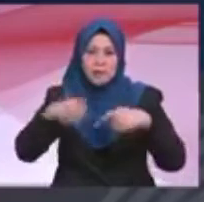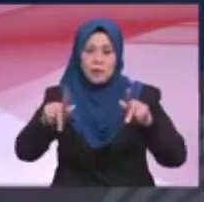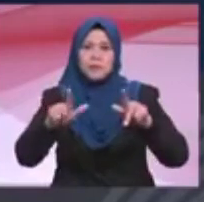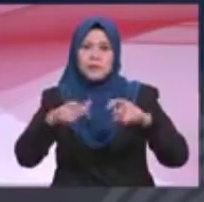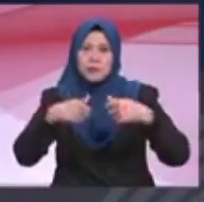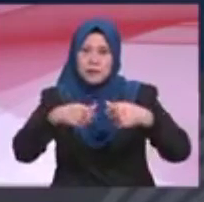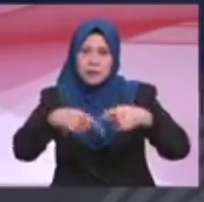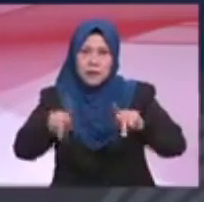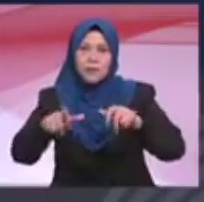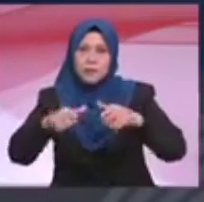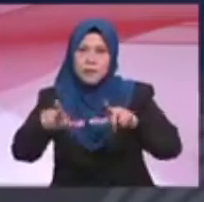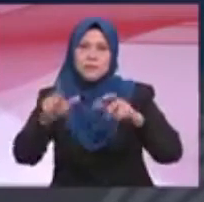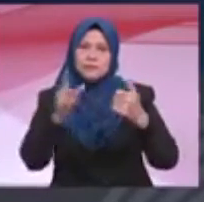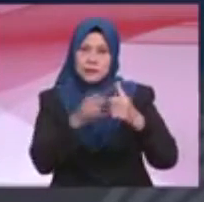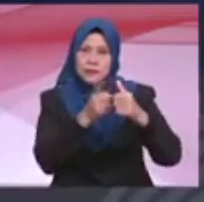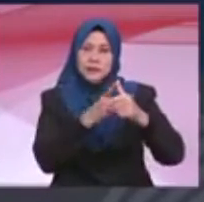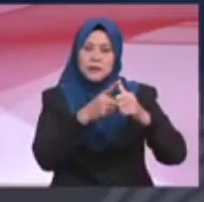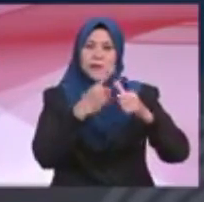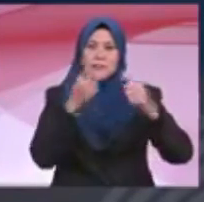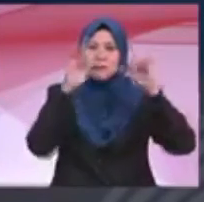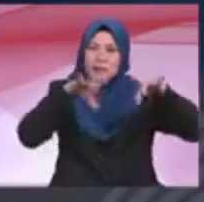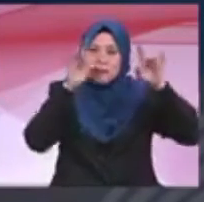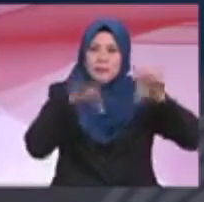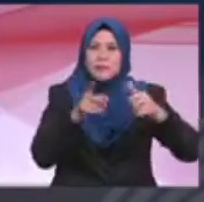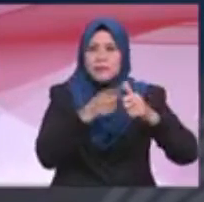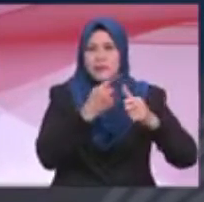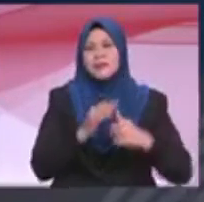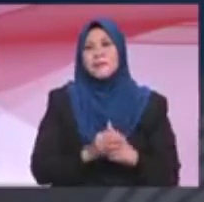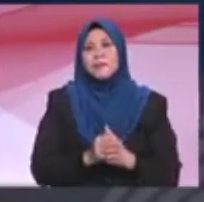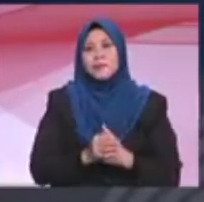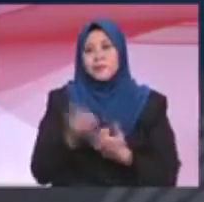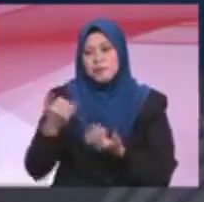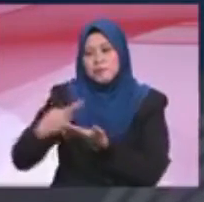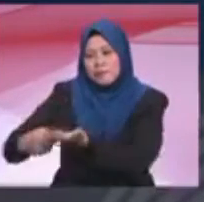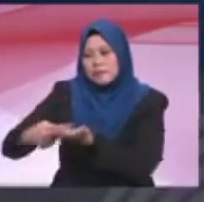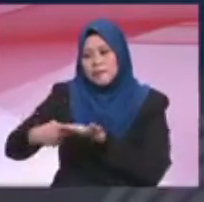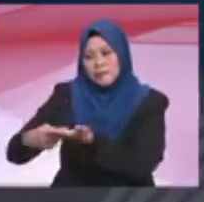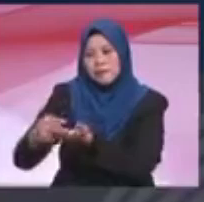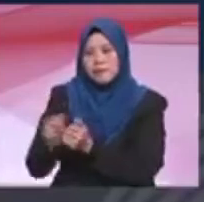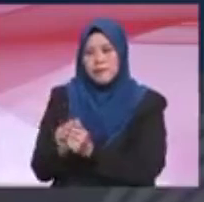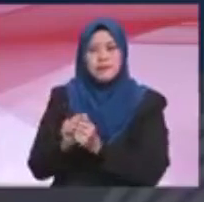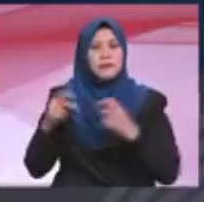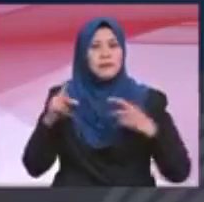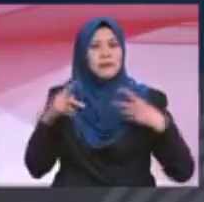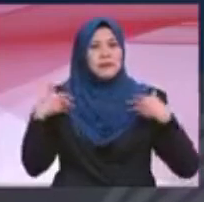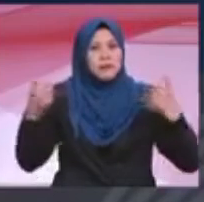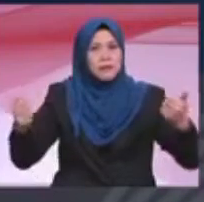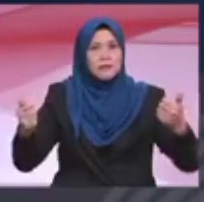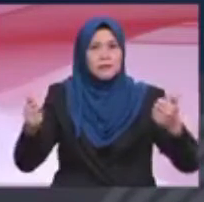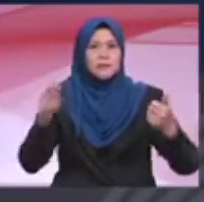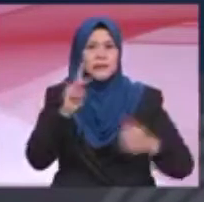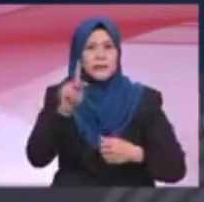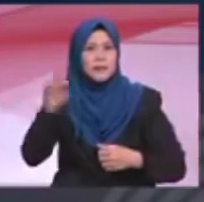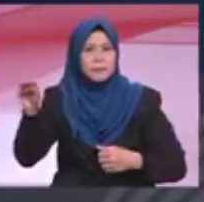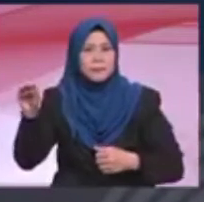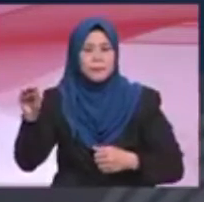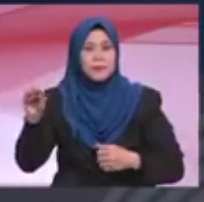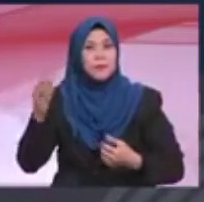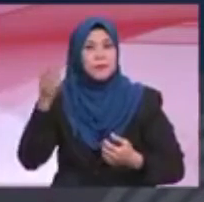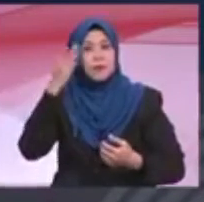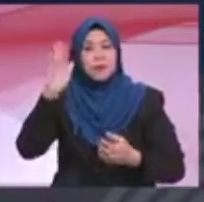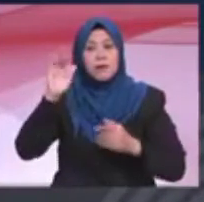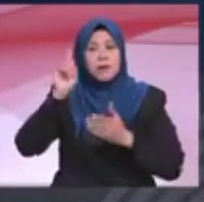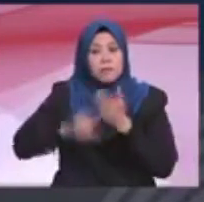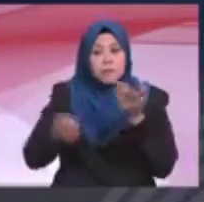Dan sebarang perkembangan lain, kita akan terus berbincang dengan KKM dan MKN untuk melihat apakah keadaan pada masa akan datang. Apabila